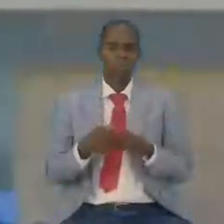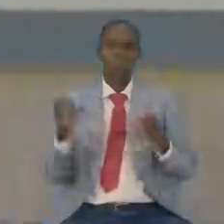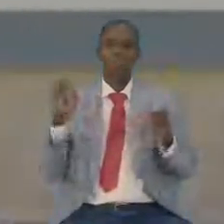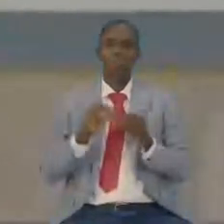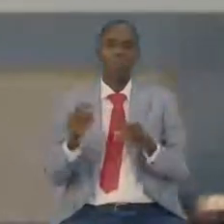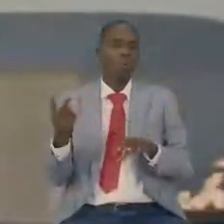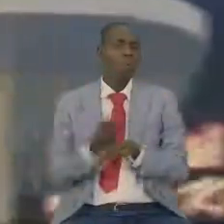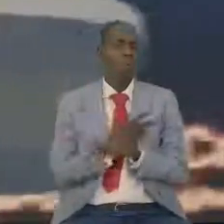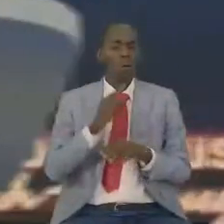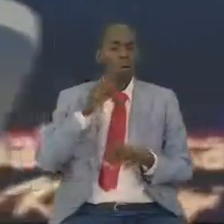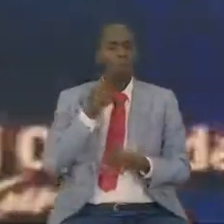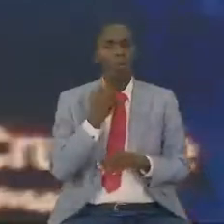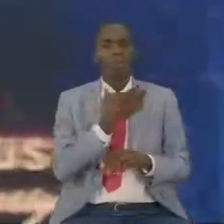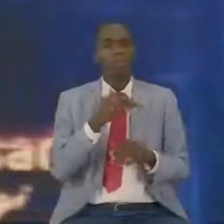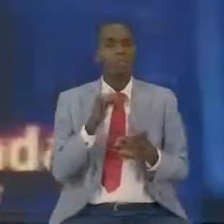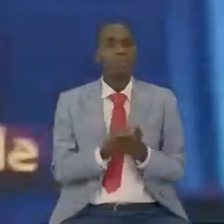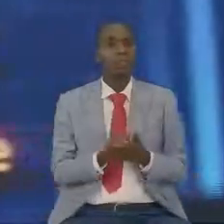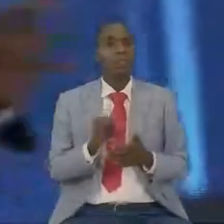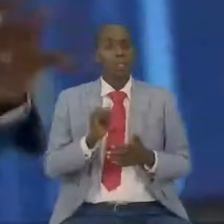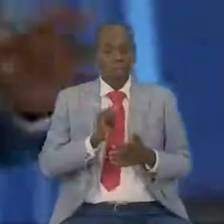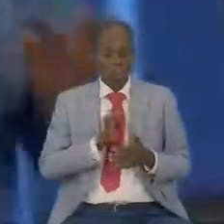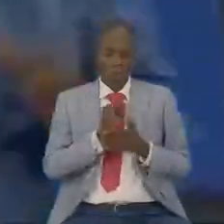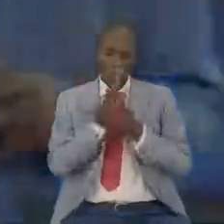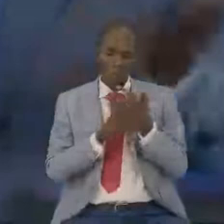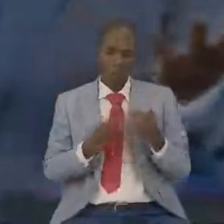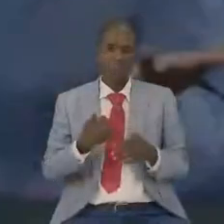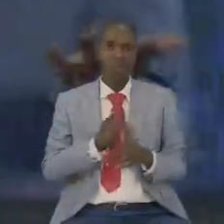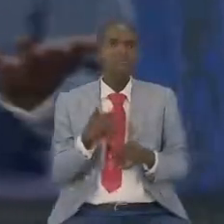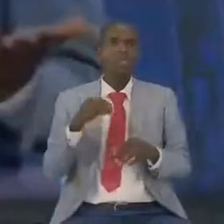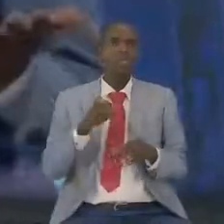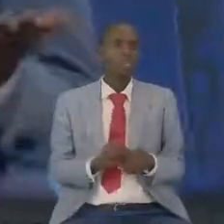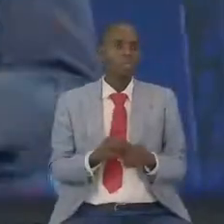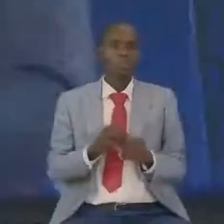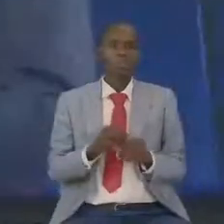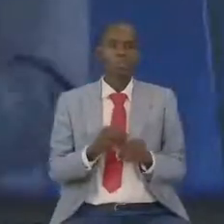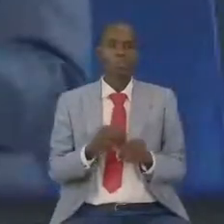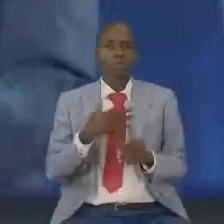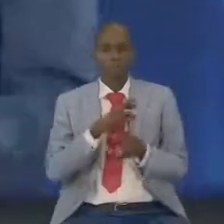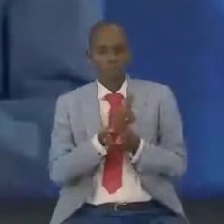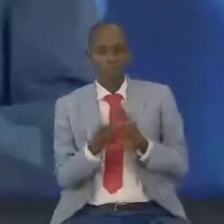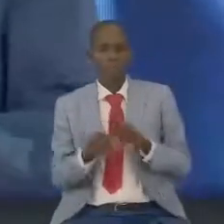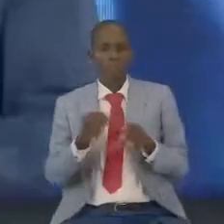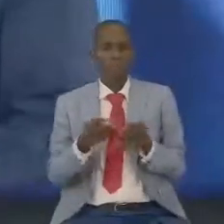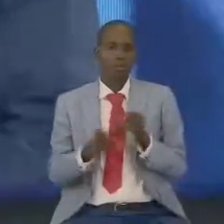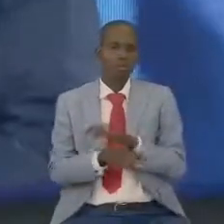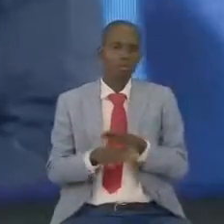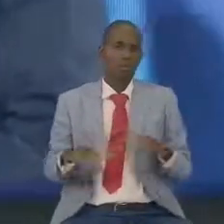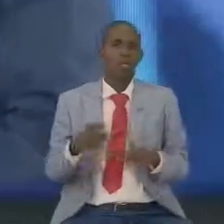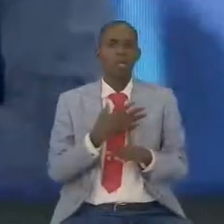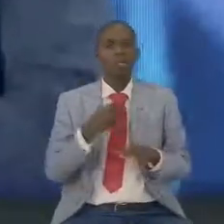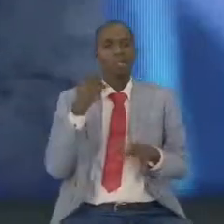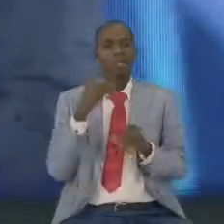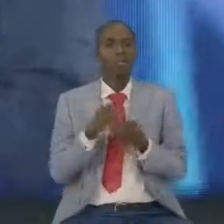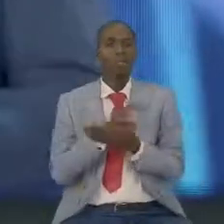dit: je me répands. Je me répands sur la poussière et sur la